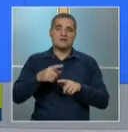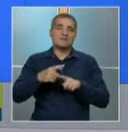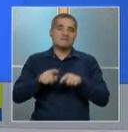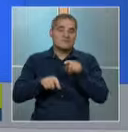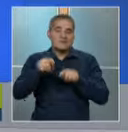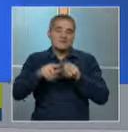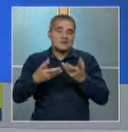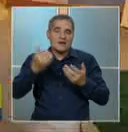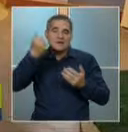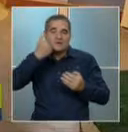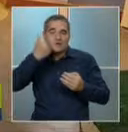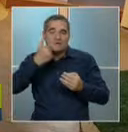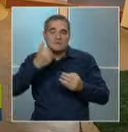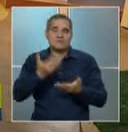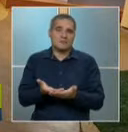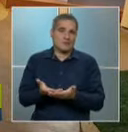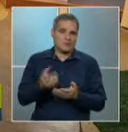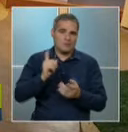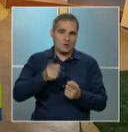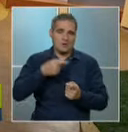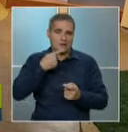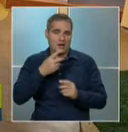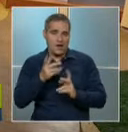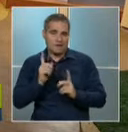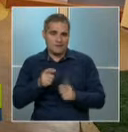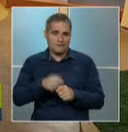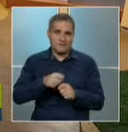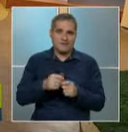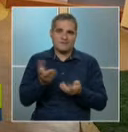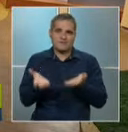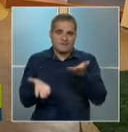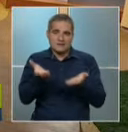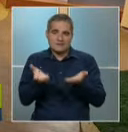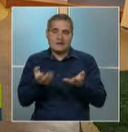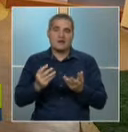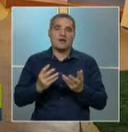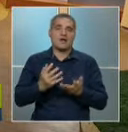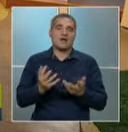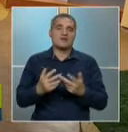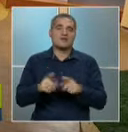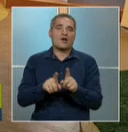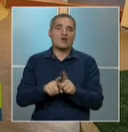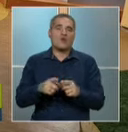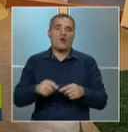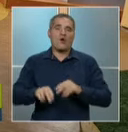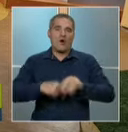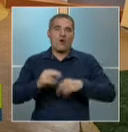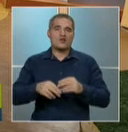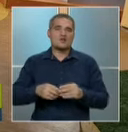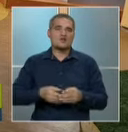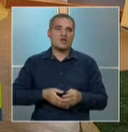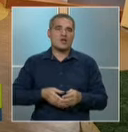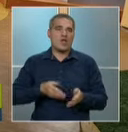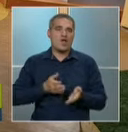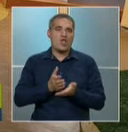как ги използваш. Примерно, бих казал, ако трябваше да направя сравнение, бих казал, че технологиите са като нож, кухненски нож. Той